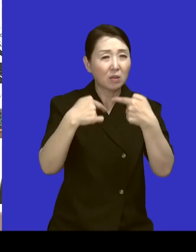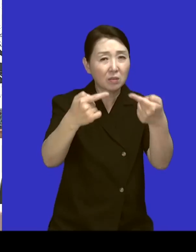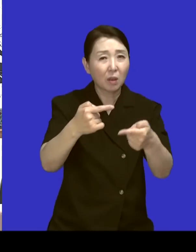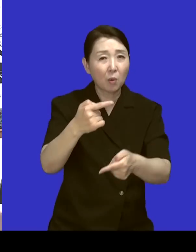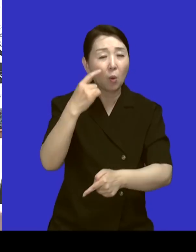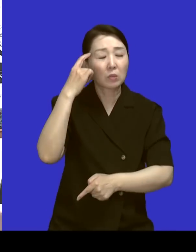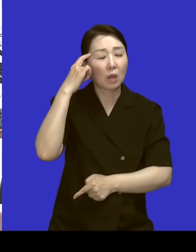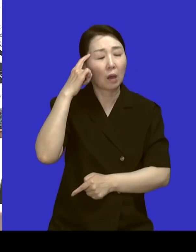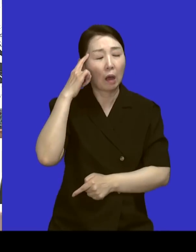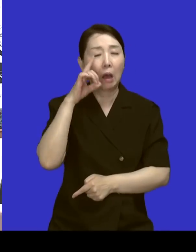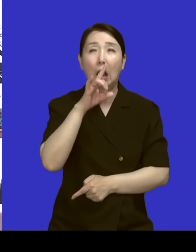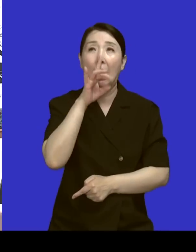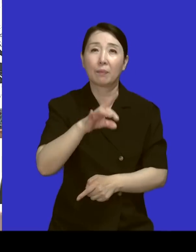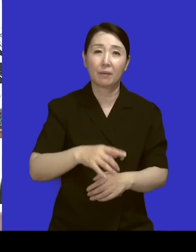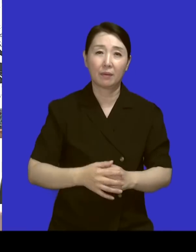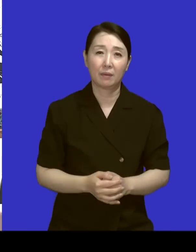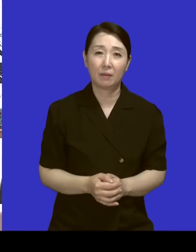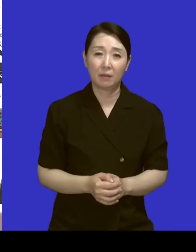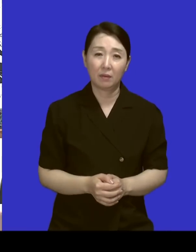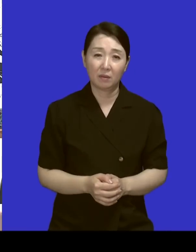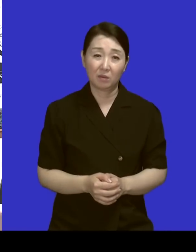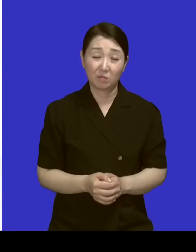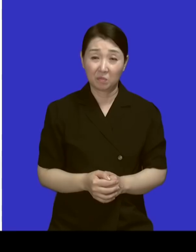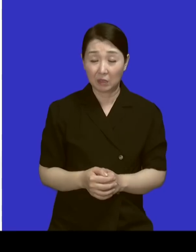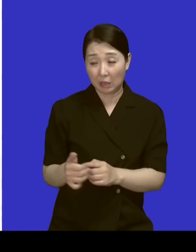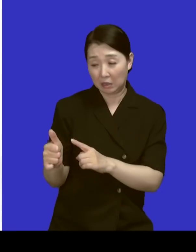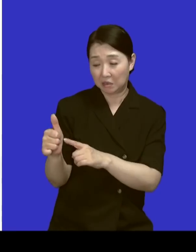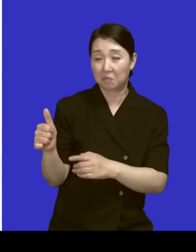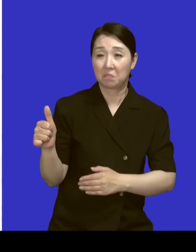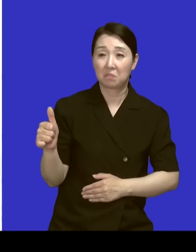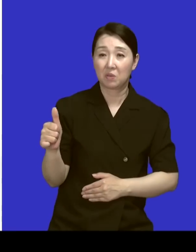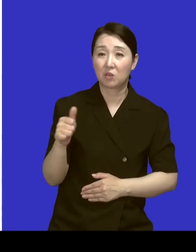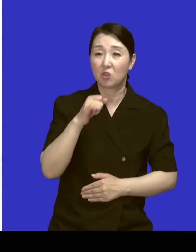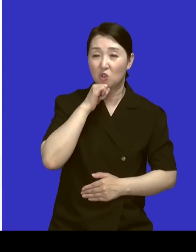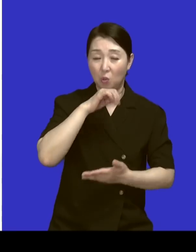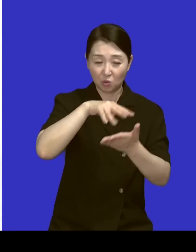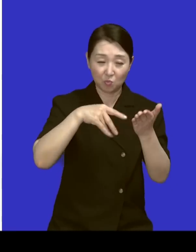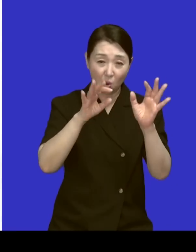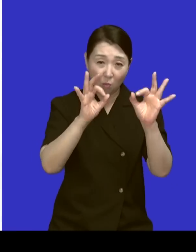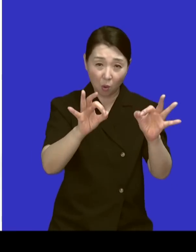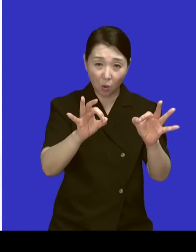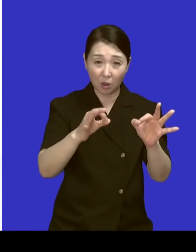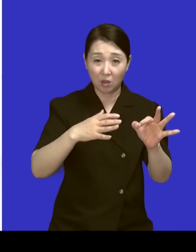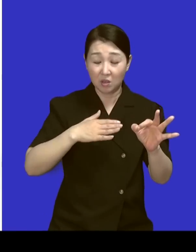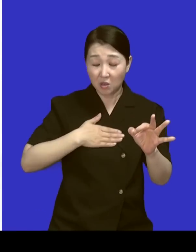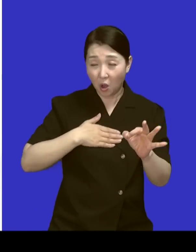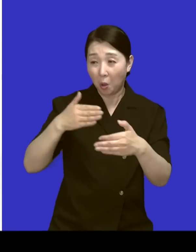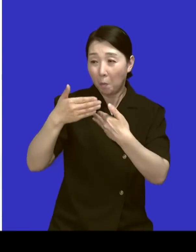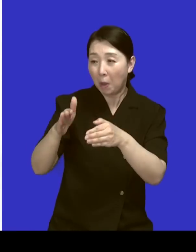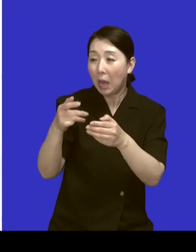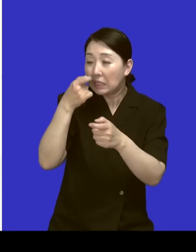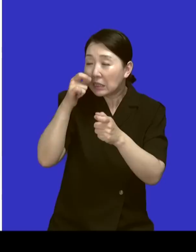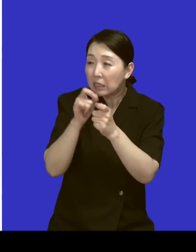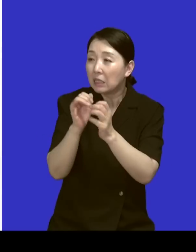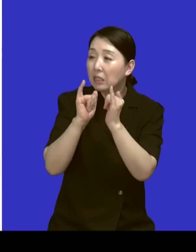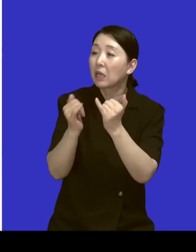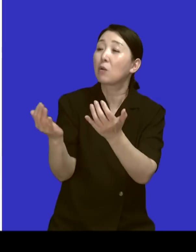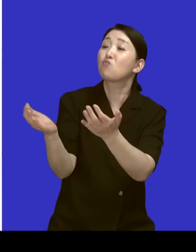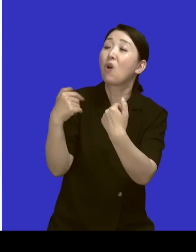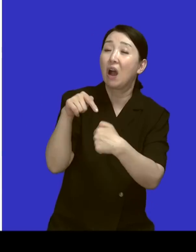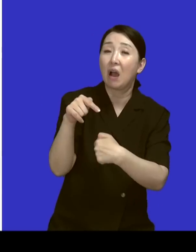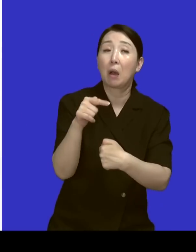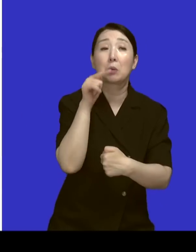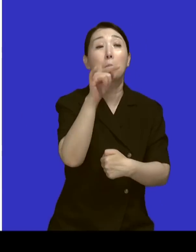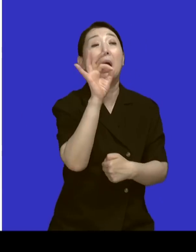됐었으니까. 근데 그 짝꿍이 그 성적표를 보더니 자기 옆반에 친한 애들 데리고 오는 거예요.